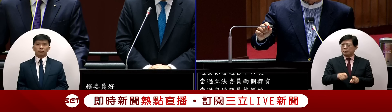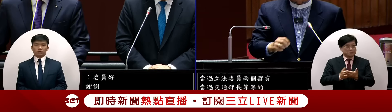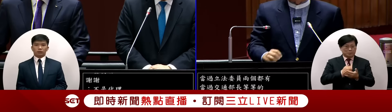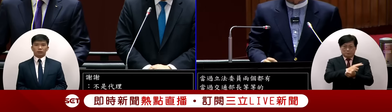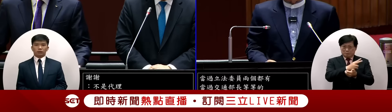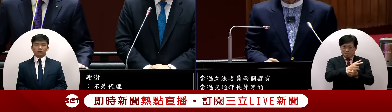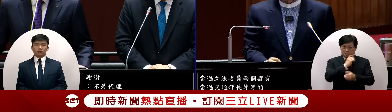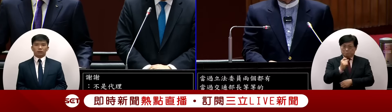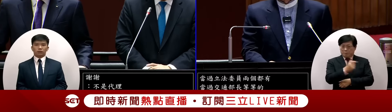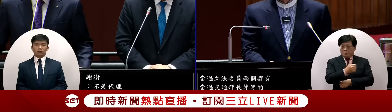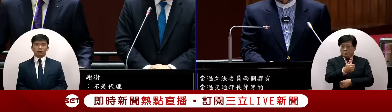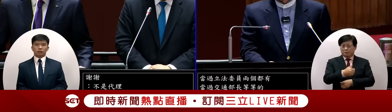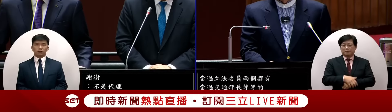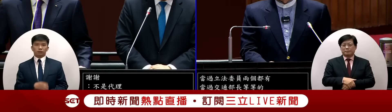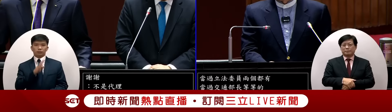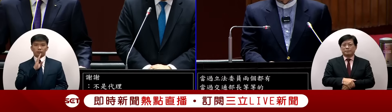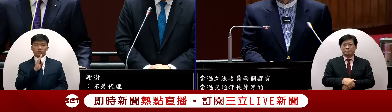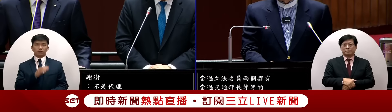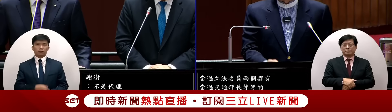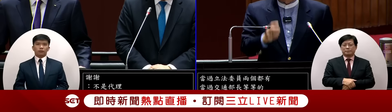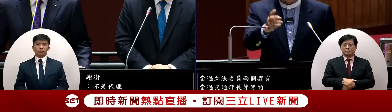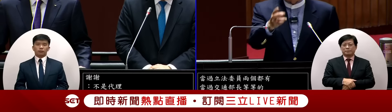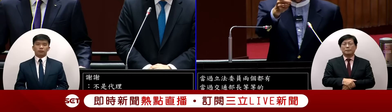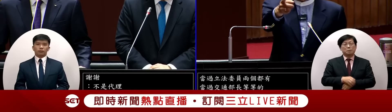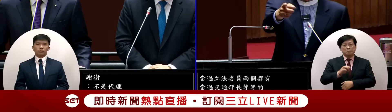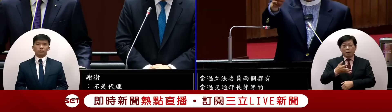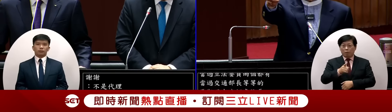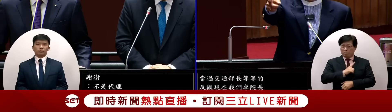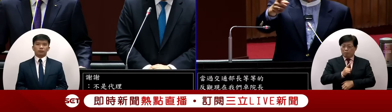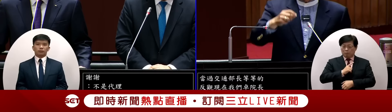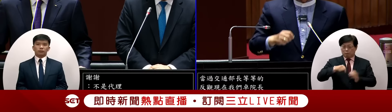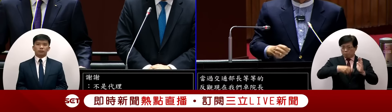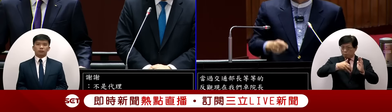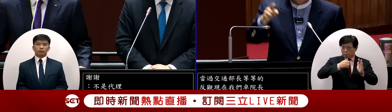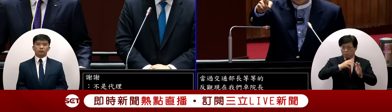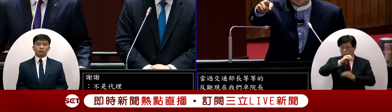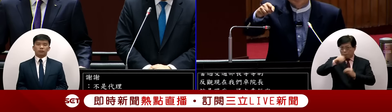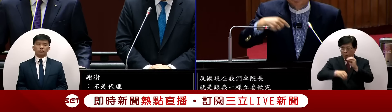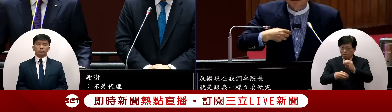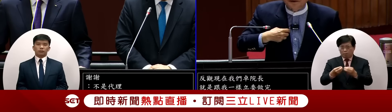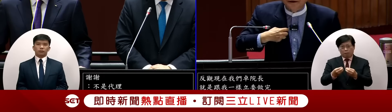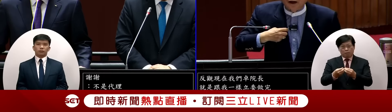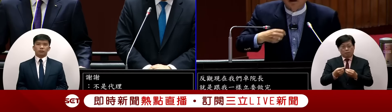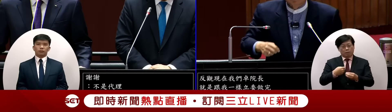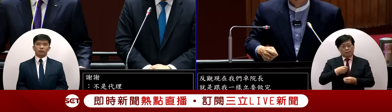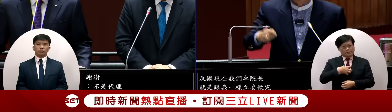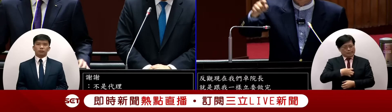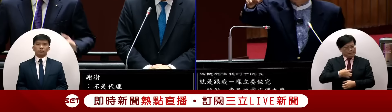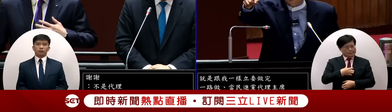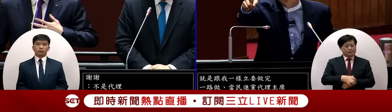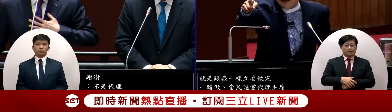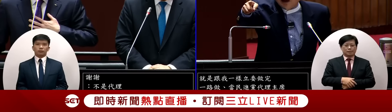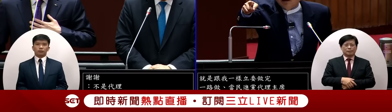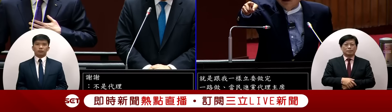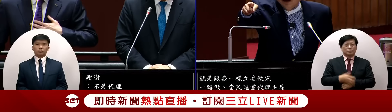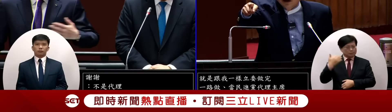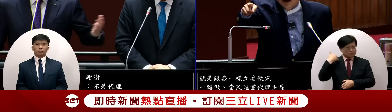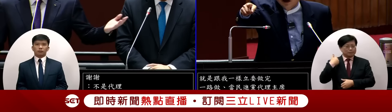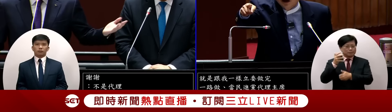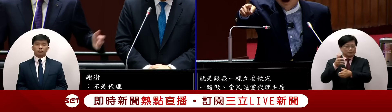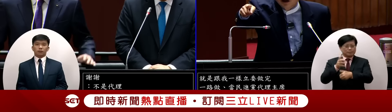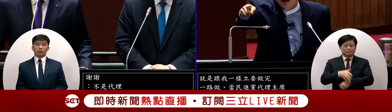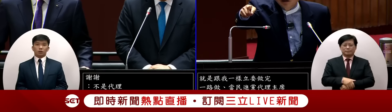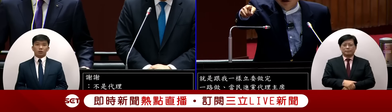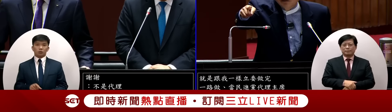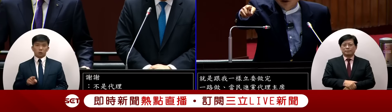佳龙 的。 好啊，为什么你当院长，他当部长，他心里不平呢、啊？我那时候问他 我没有